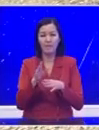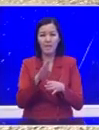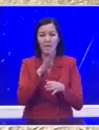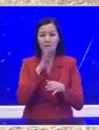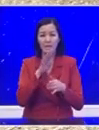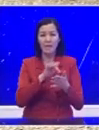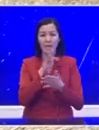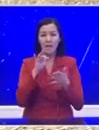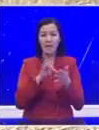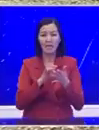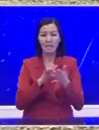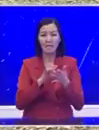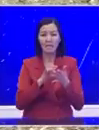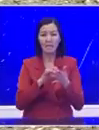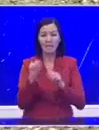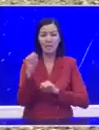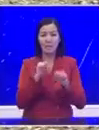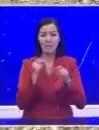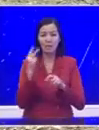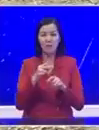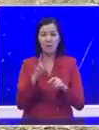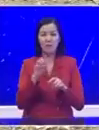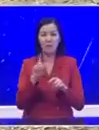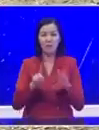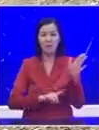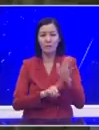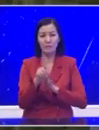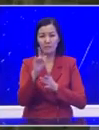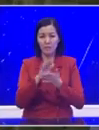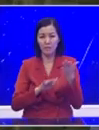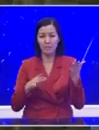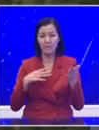қаласында дезинфекциялау жұмыстары 20 наурыздан бері жүргізілуде.